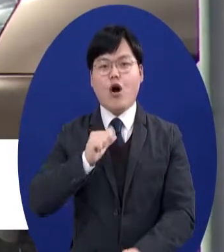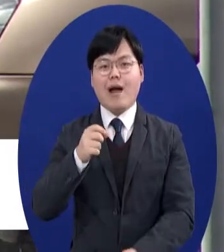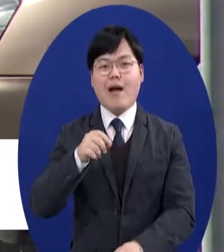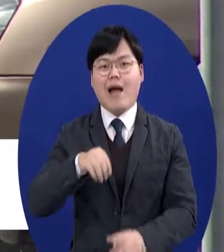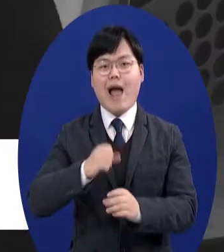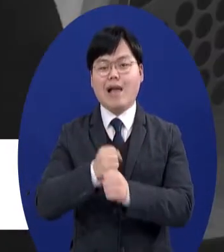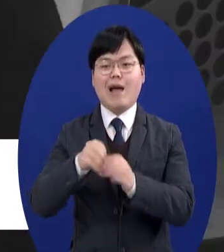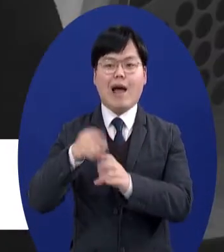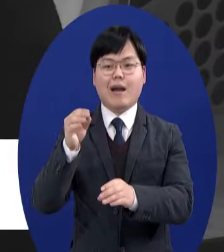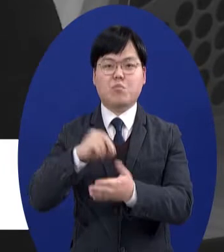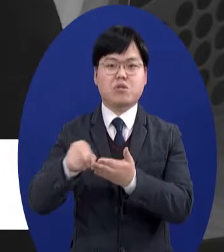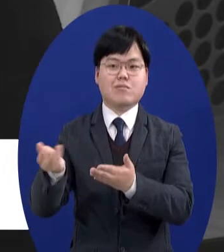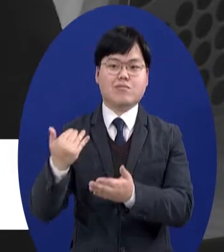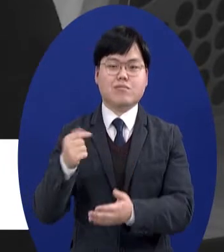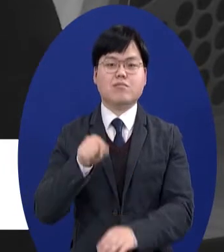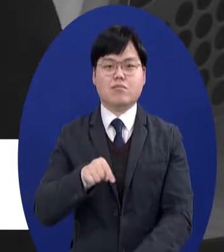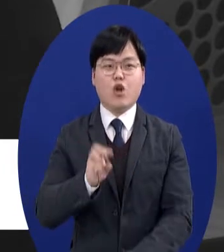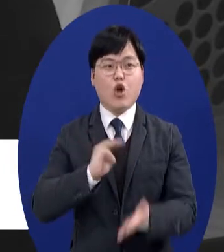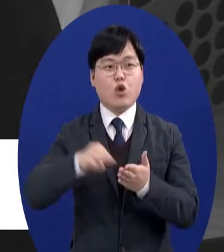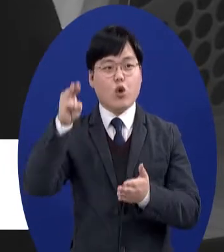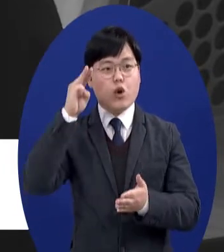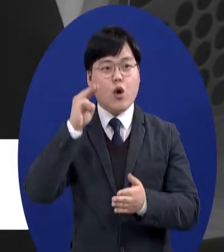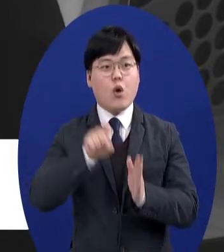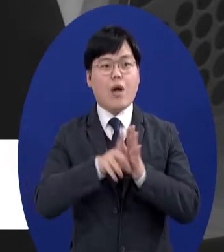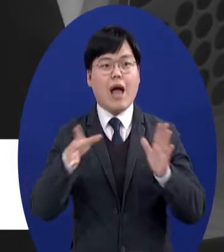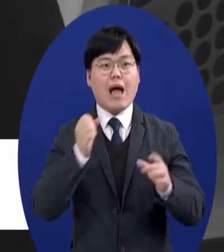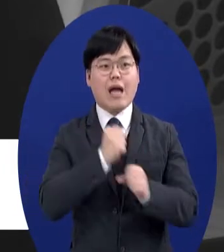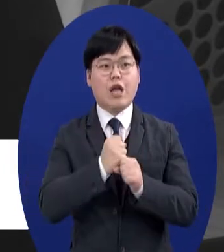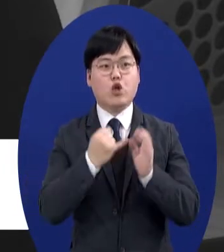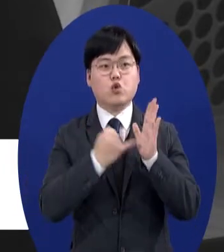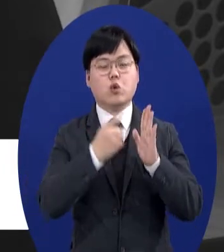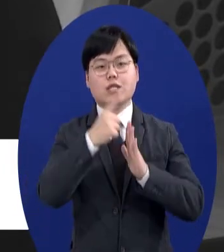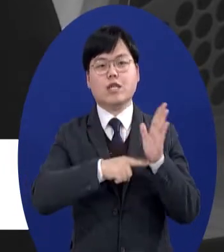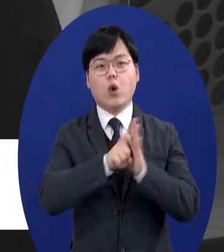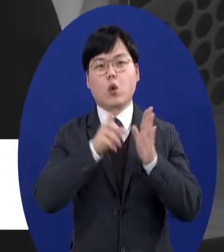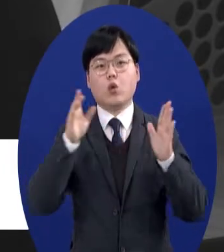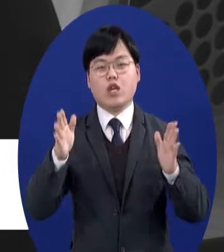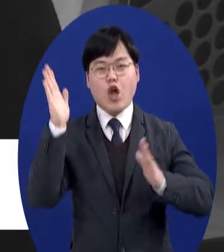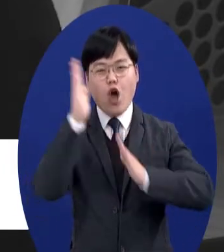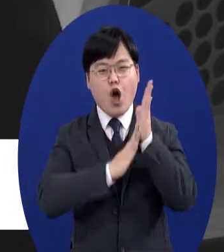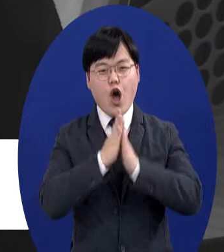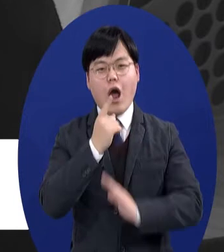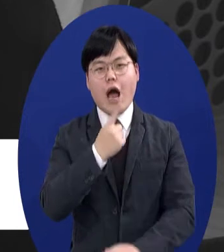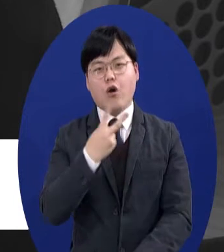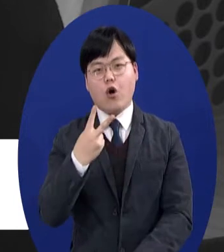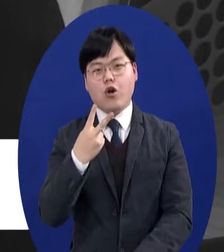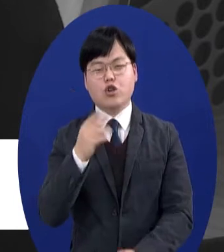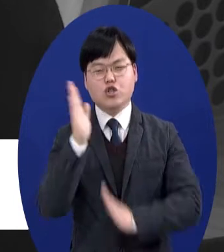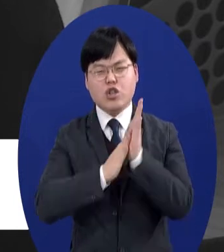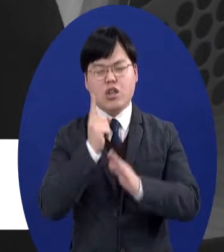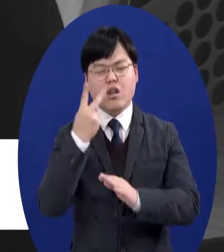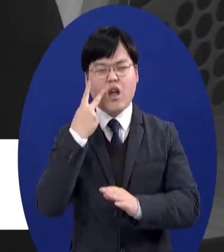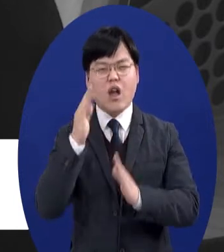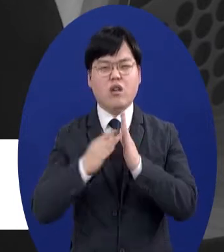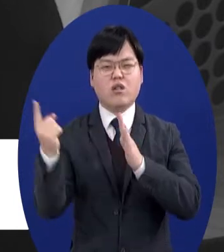бичүүлжээ. Туршилтын хугацаанд ажиллаж байх хугацаанд бол бараг бүтэн 6 сарын хугацаанд орой 12:01 хүргэж гэртээ